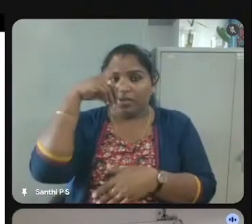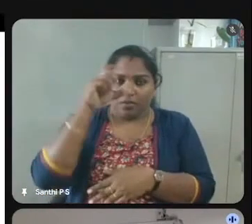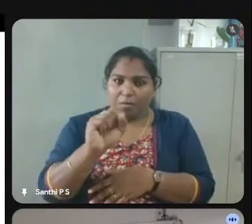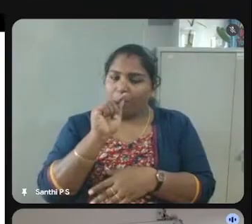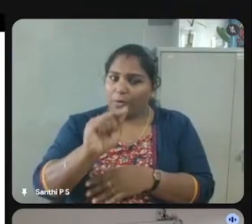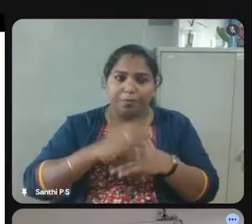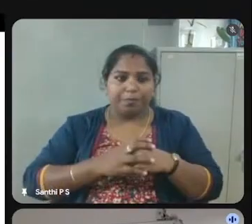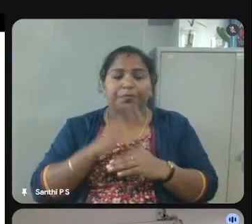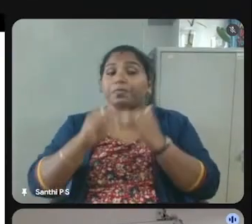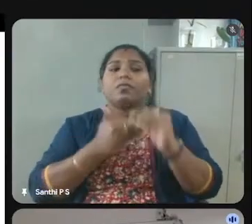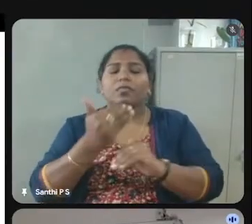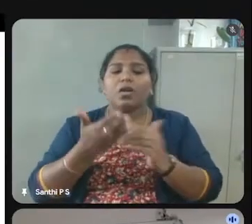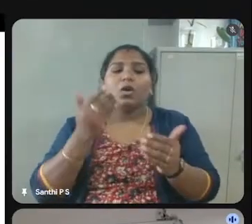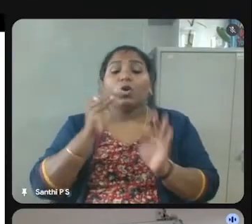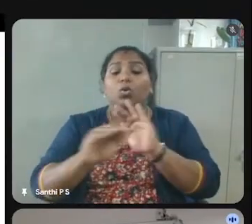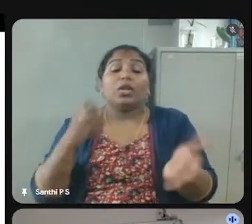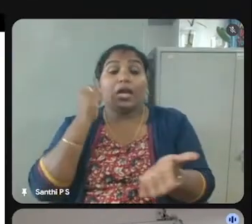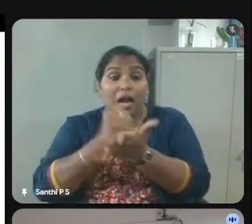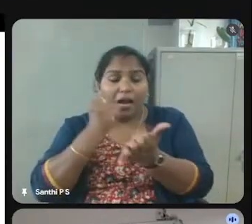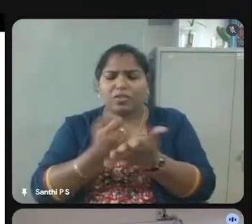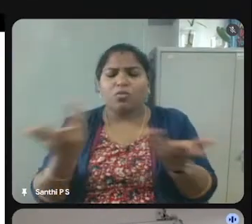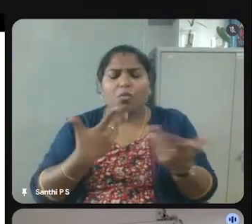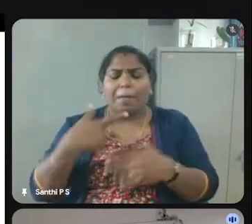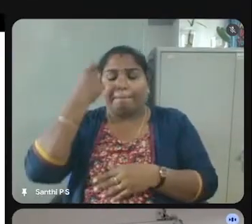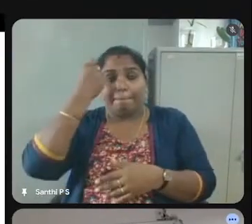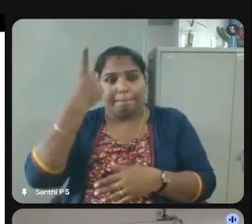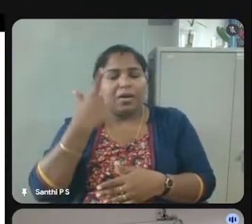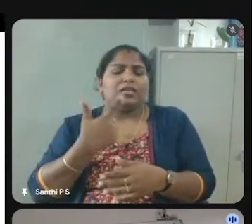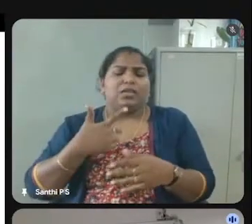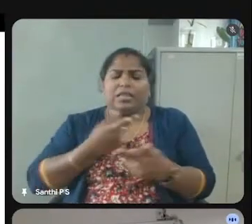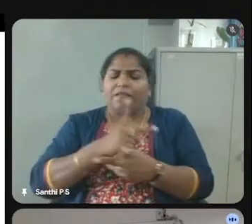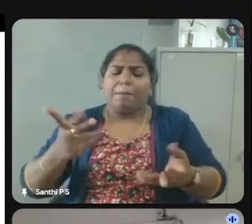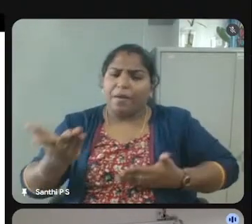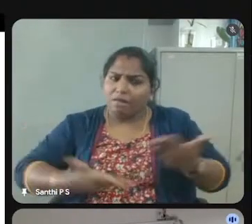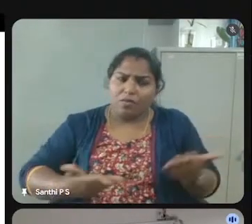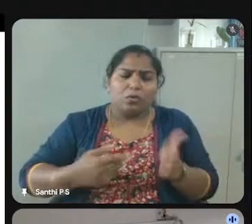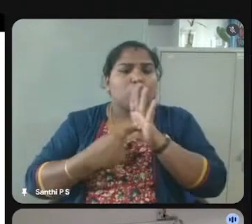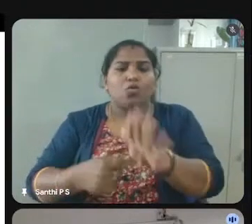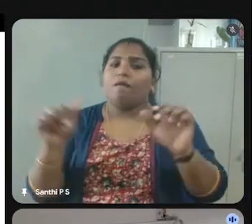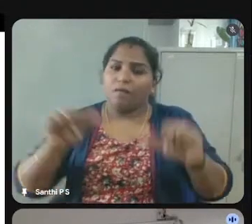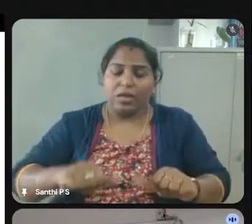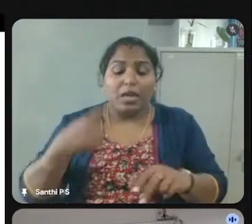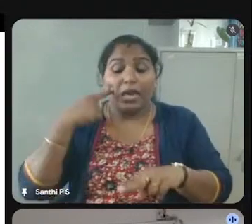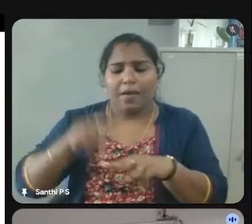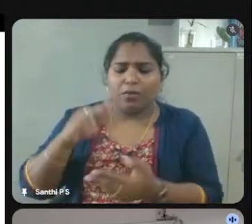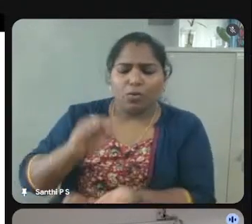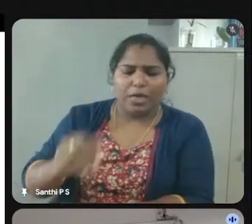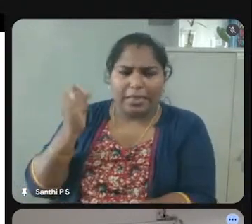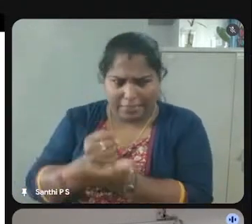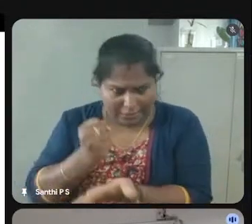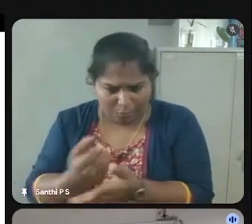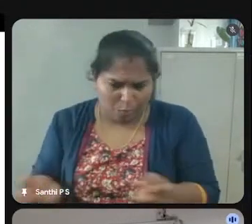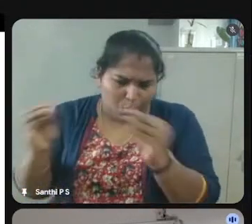കാര്യമാണ്. അതുപോലെ കുട്ടിയുടെ ആവശ്യങ്ങൾ തിരിച്ചറിഞ്ഞ് നമുക്ക് പെരുമാറാൻ പറ്റില്ല. കുട്ടിക്ക് എവിടെയാണ് എന്തെങ്കിലും പ്രത്യേകിച്ച് നീഡ് ഉണ്ടോ, അല്ലെങ്കിൽ ഇപ്പൊ ചെയ്യുന്ന